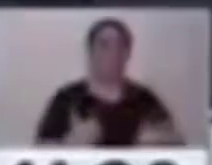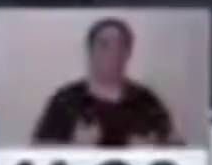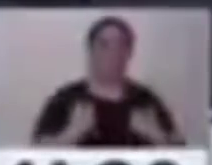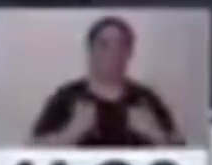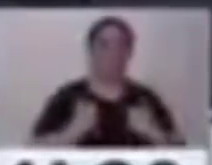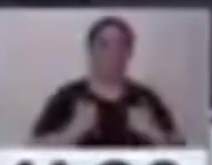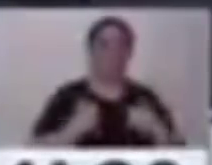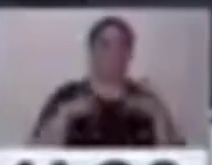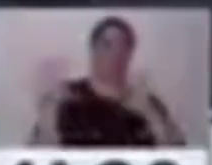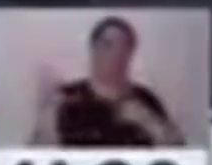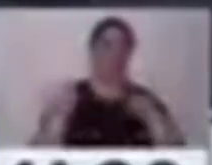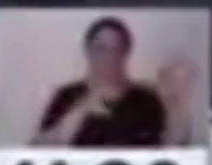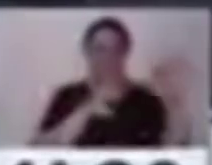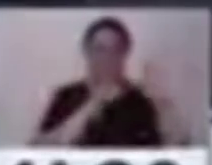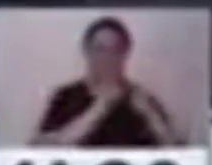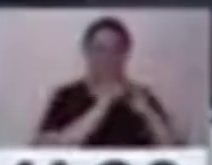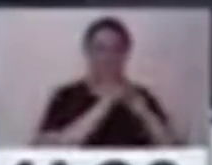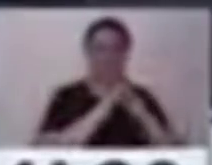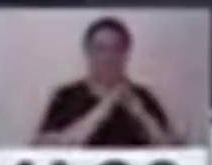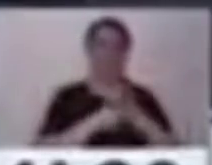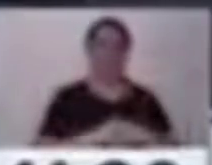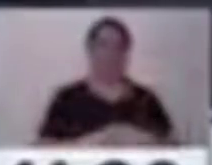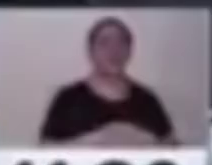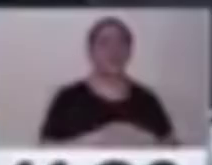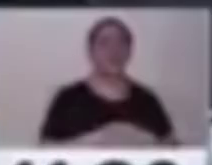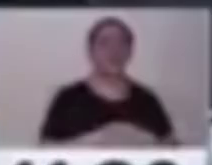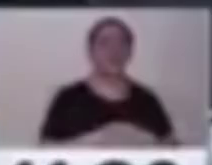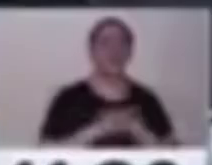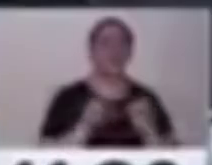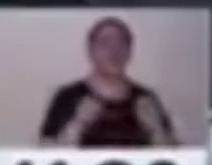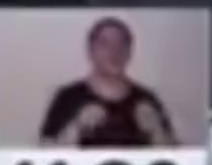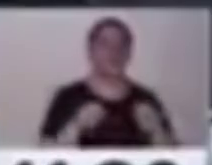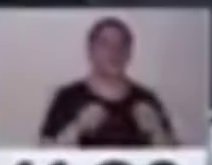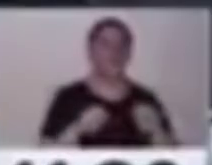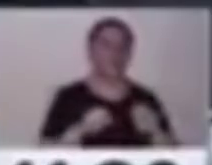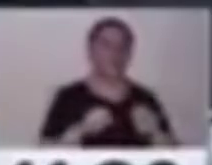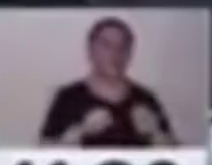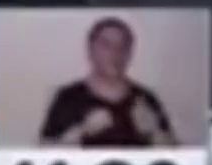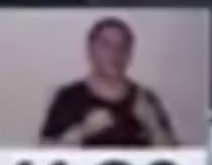umaasa pa rin po na mapagkakaloban ng ating SAP.